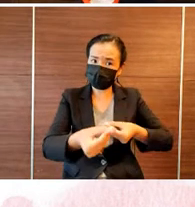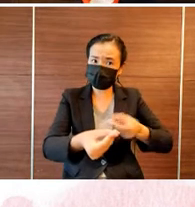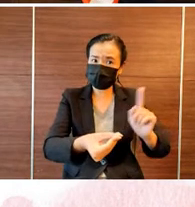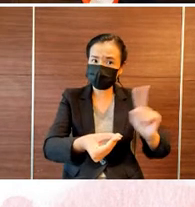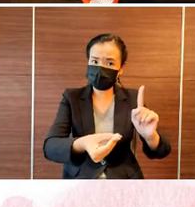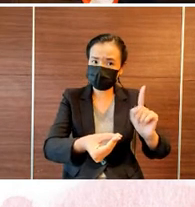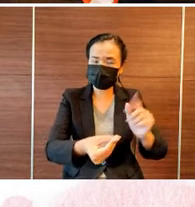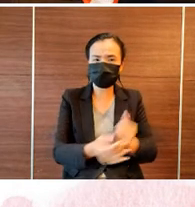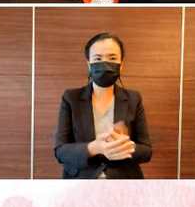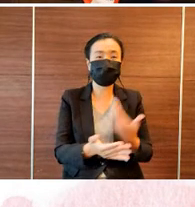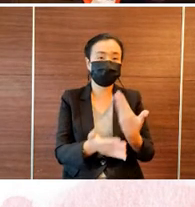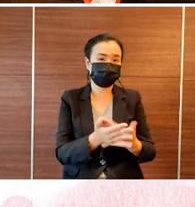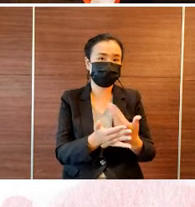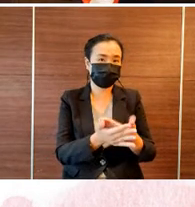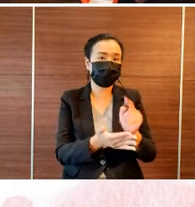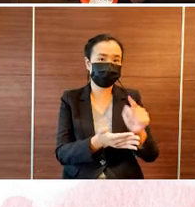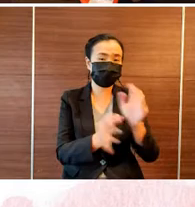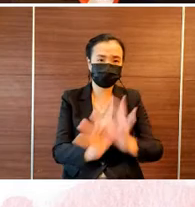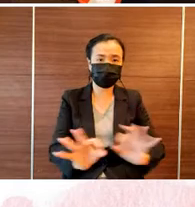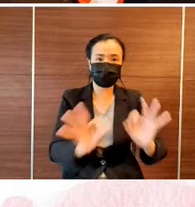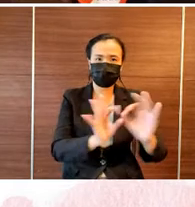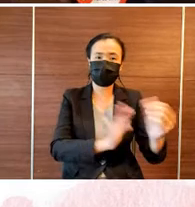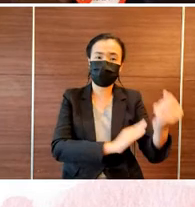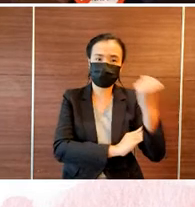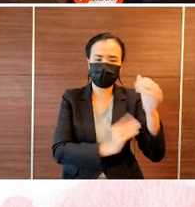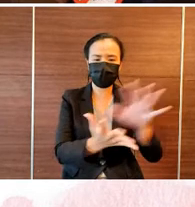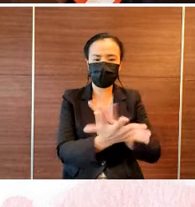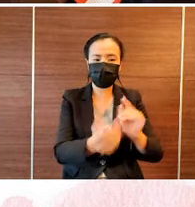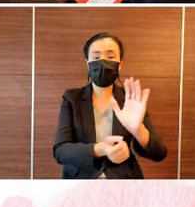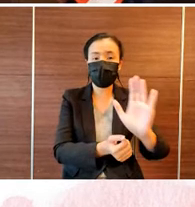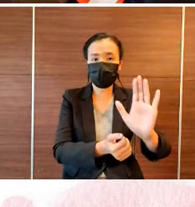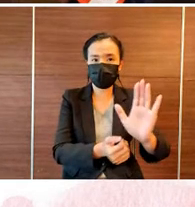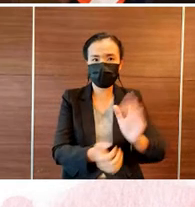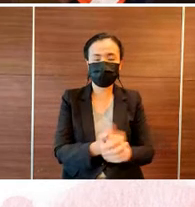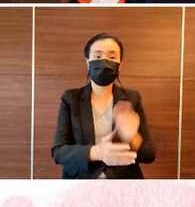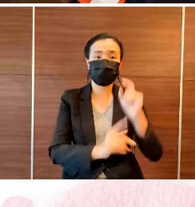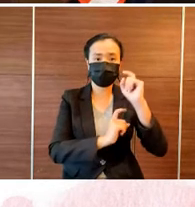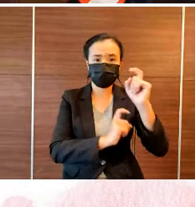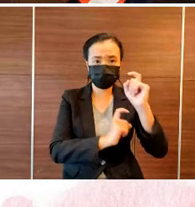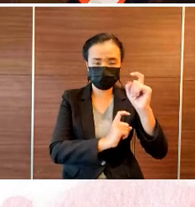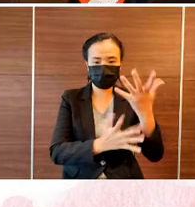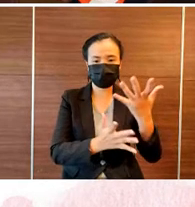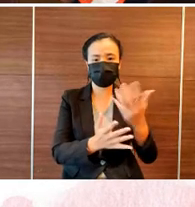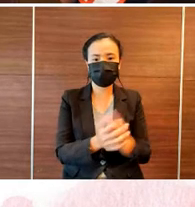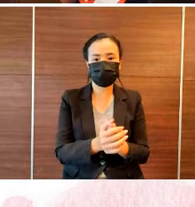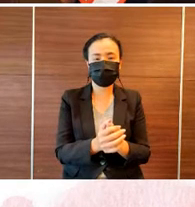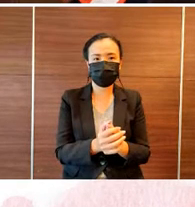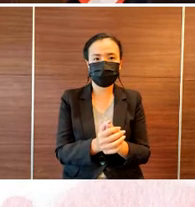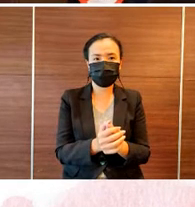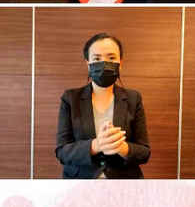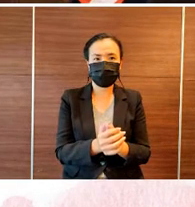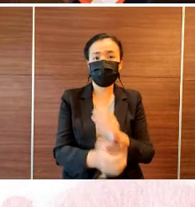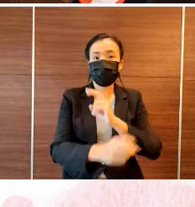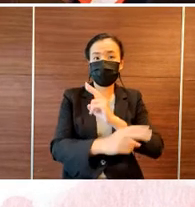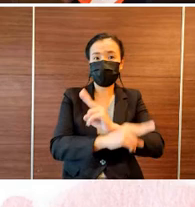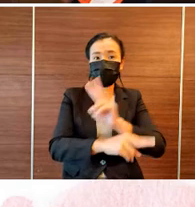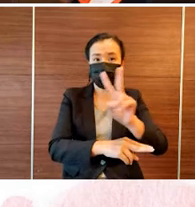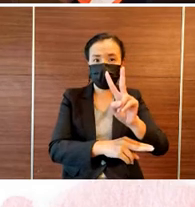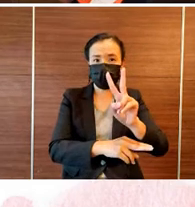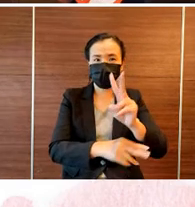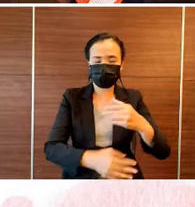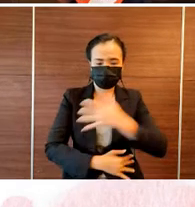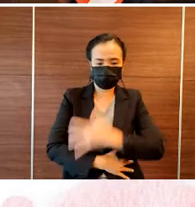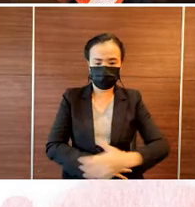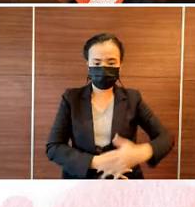เรื่องเงินก็อาจจะเป็นอำนาจนึงที่อยู่ในวัฒนธรรมอะไรพวกนี้นะคะความเสี่ยงอันตรายโอเวอร์โดสการลดผลกระทบงานฮาร์มรีดักชันนะคะ